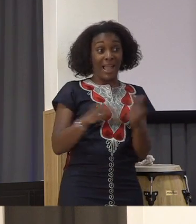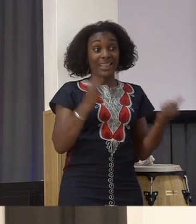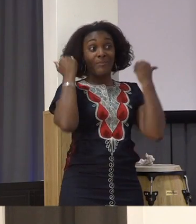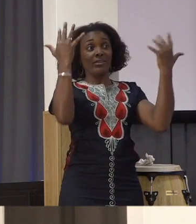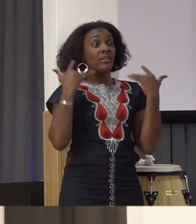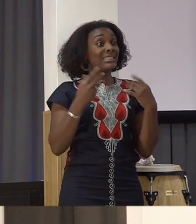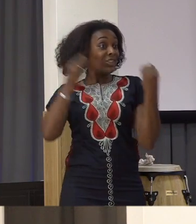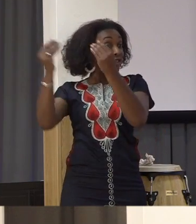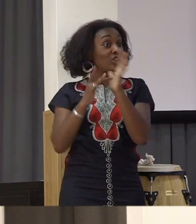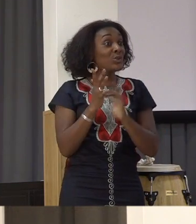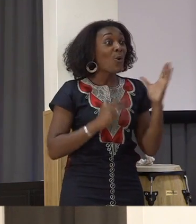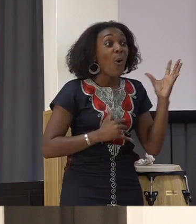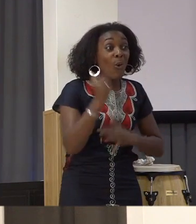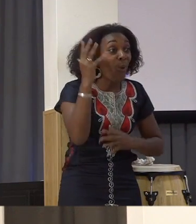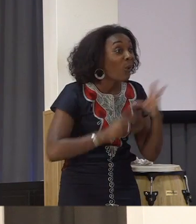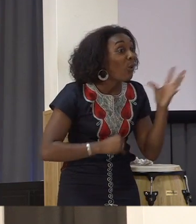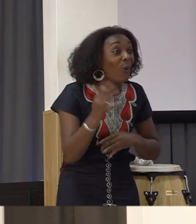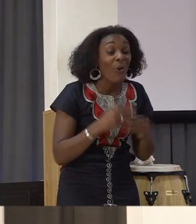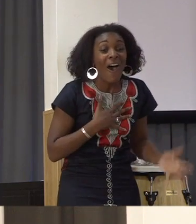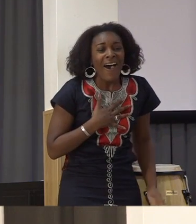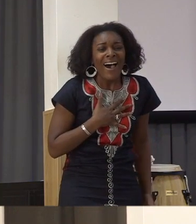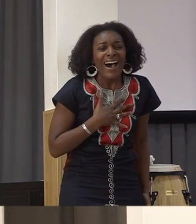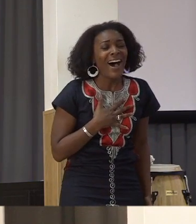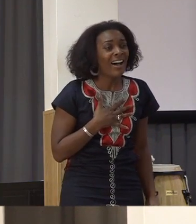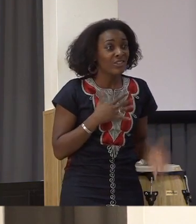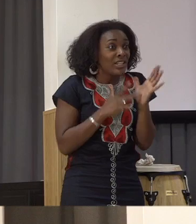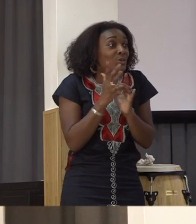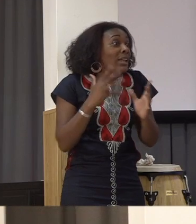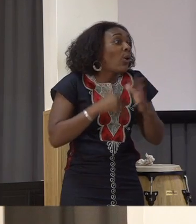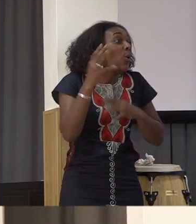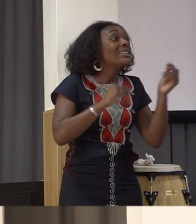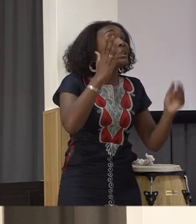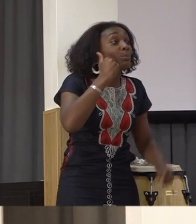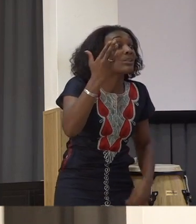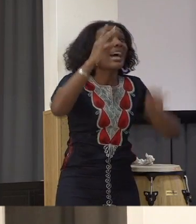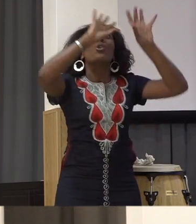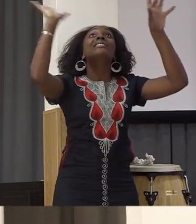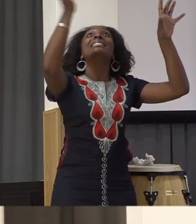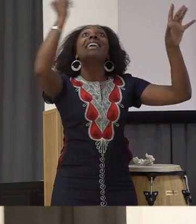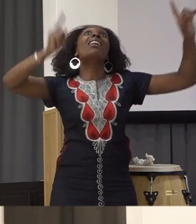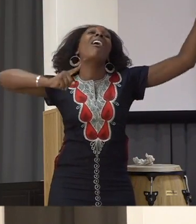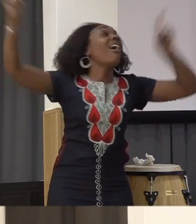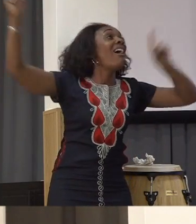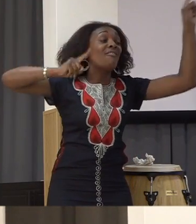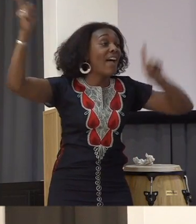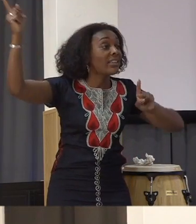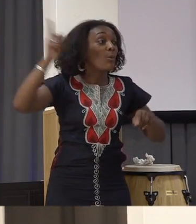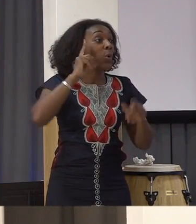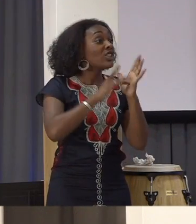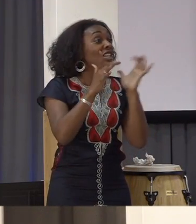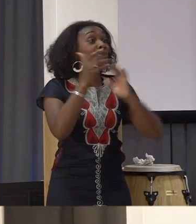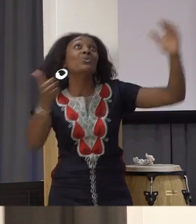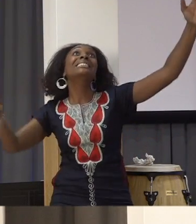est heureux. Jésus est heureux. Et c'est pour cela que le ciel est heureux, parce que Jésus-Christ règne